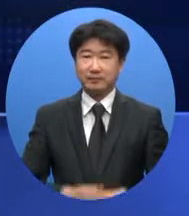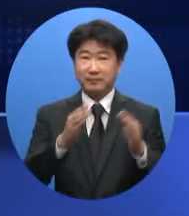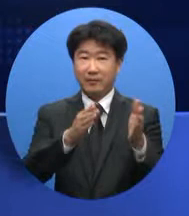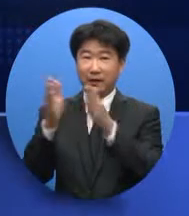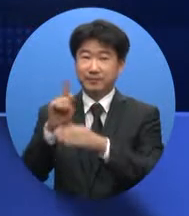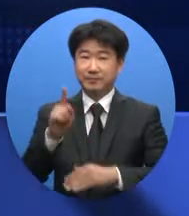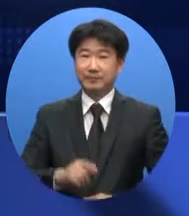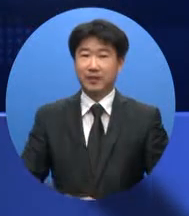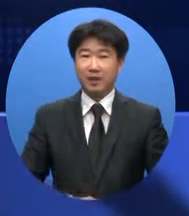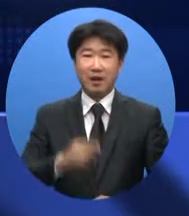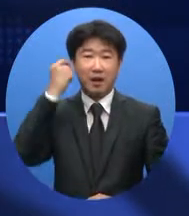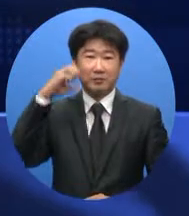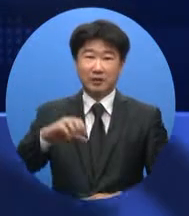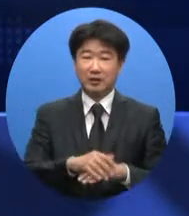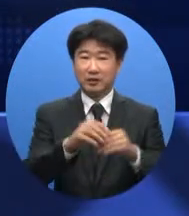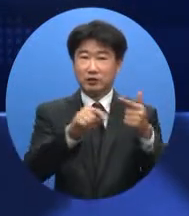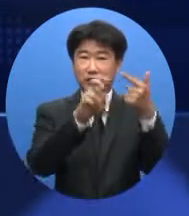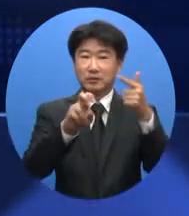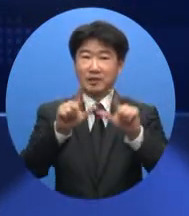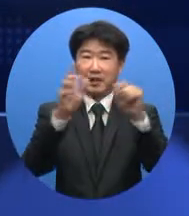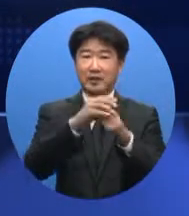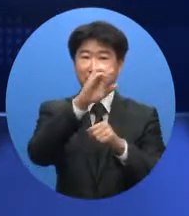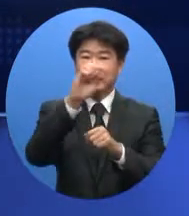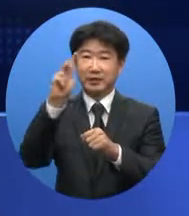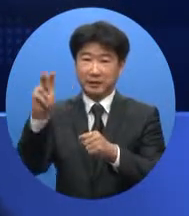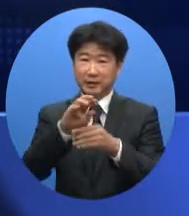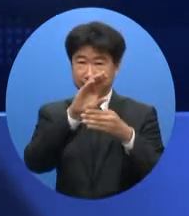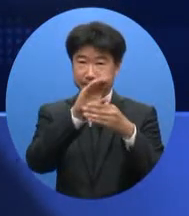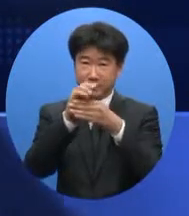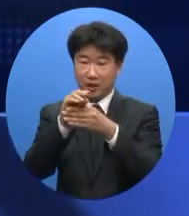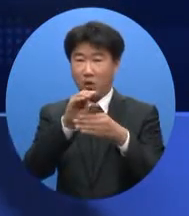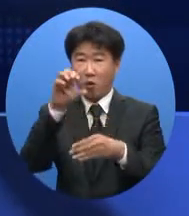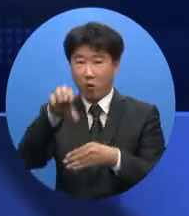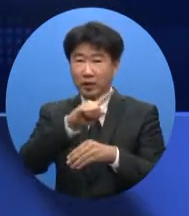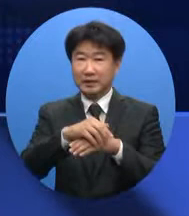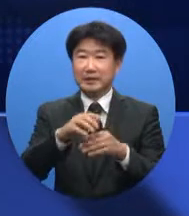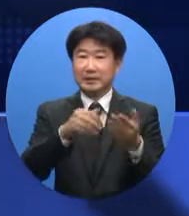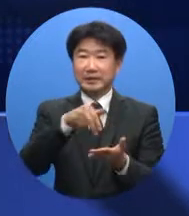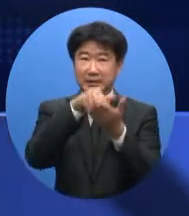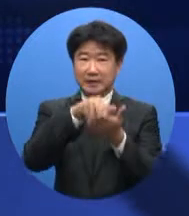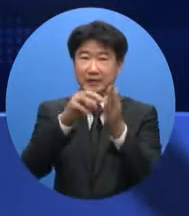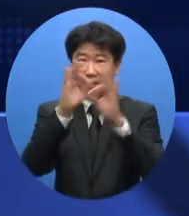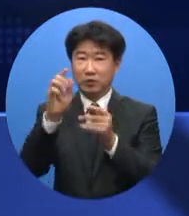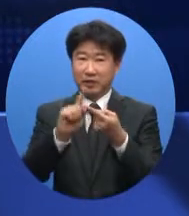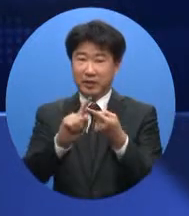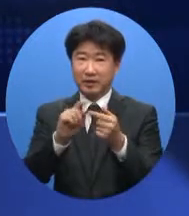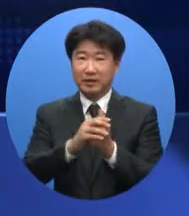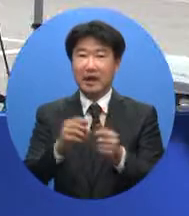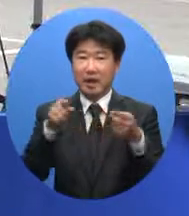다음 소식입니다. 합천군은 지난 20일 CCTV 관제센터에서 승강기 사고 대응 합동훈련을